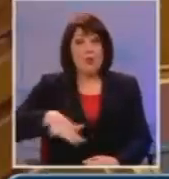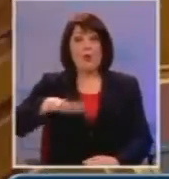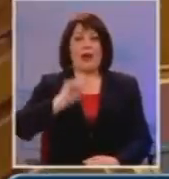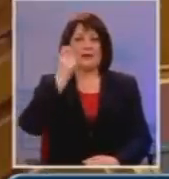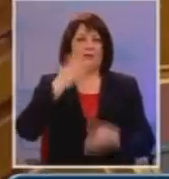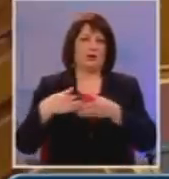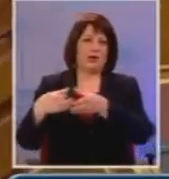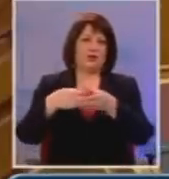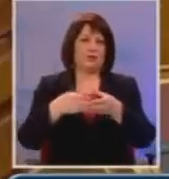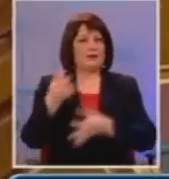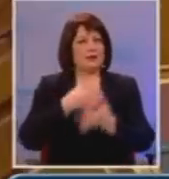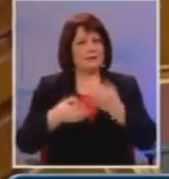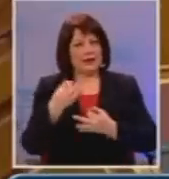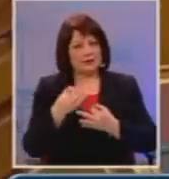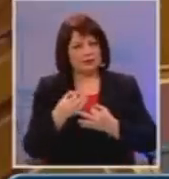Βουλής σήμερα.